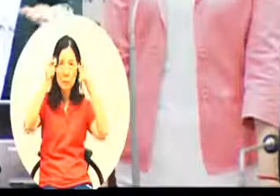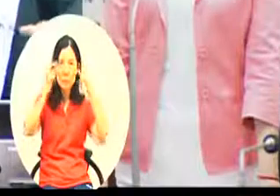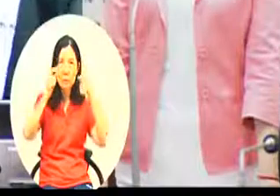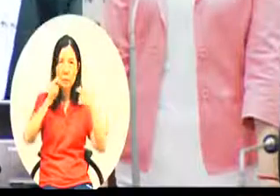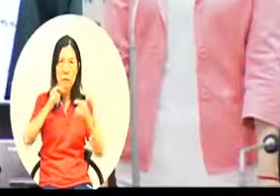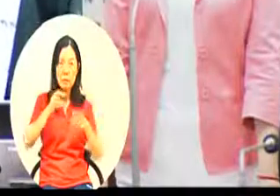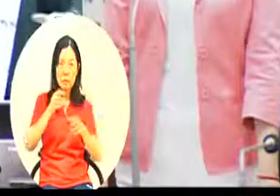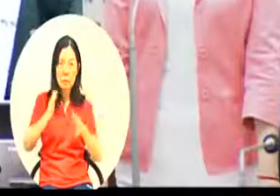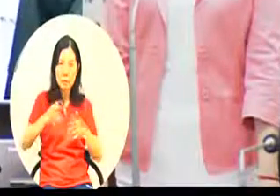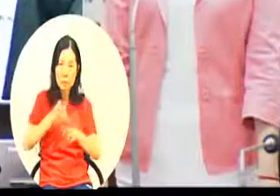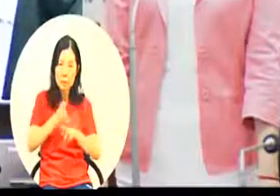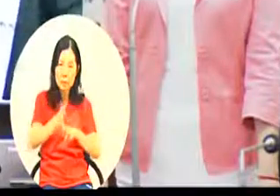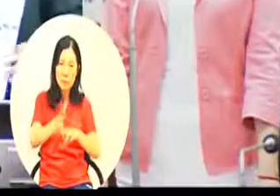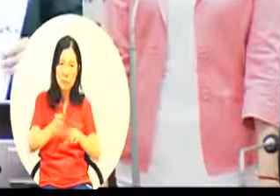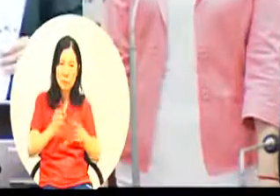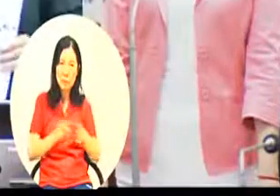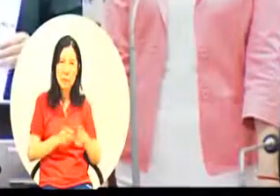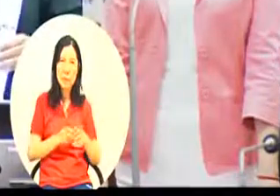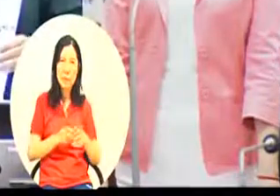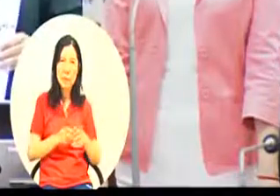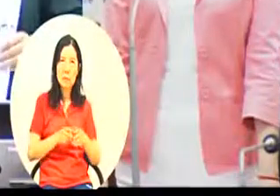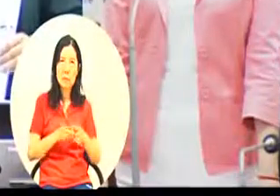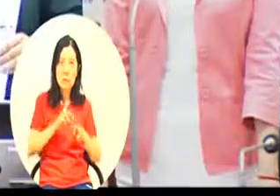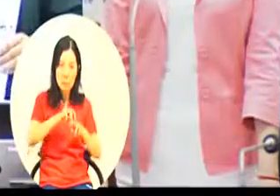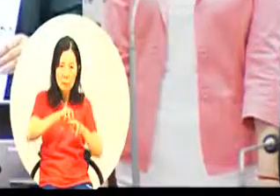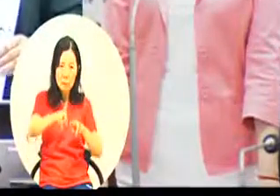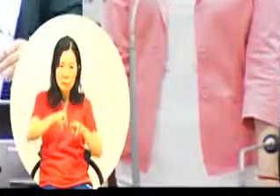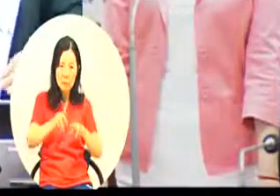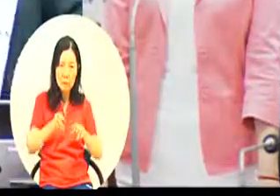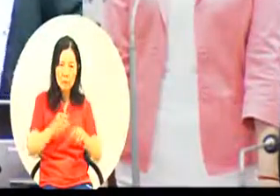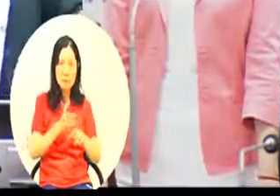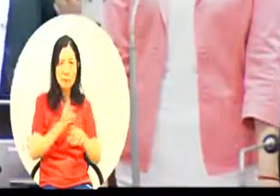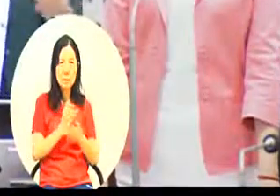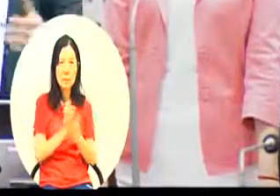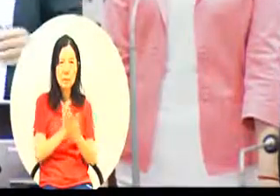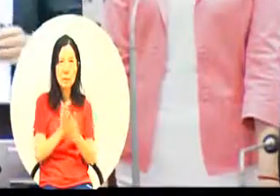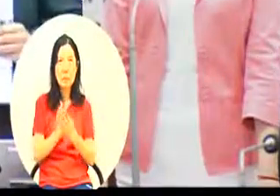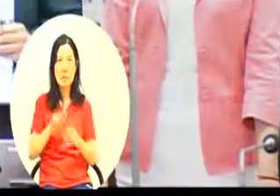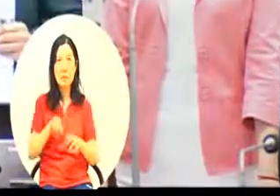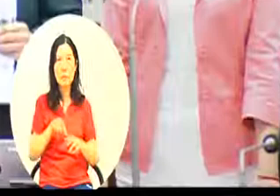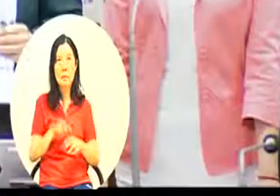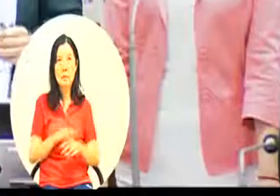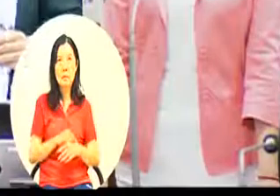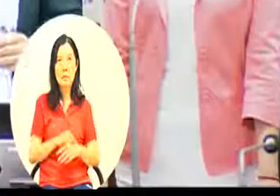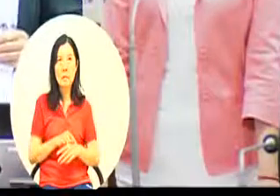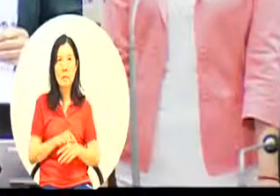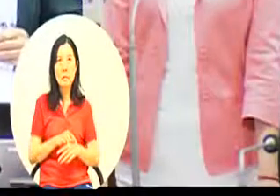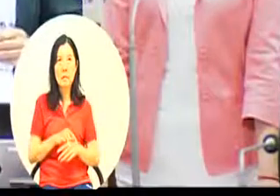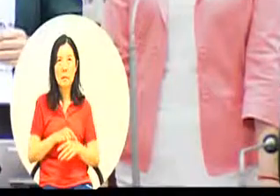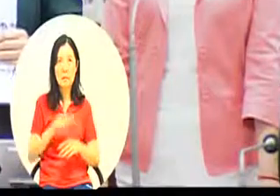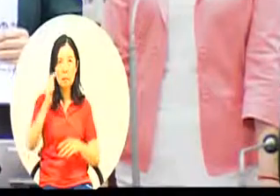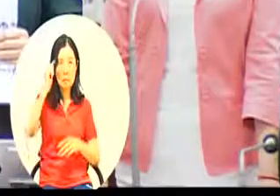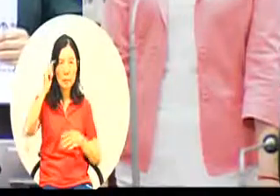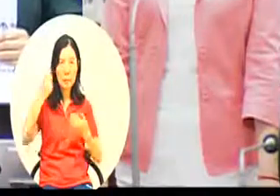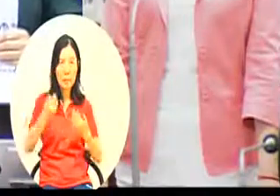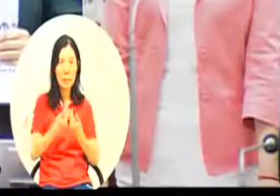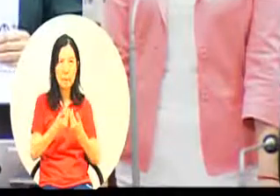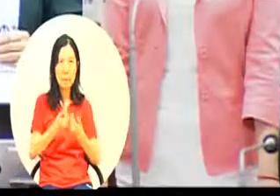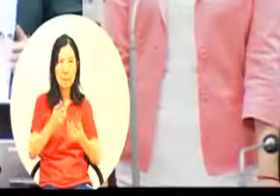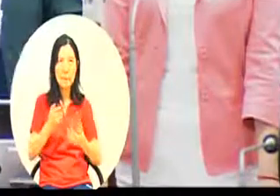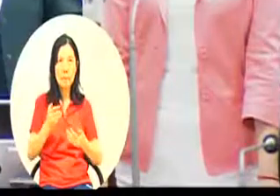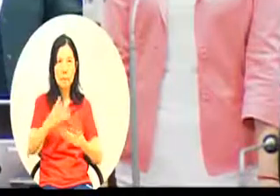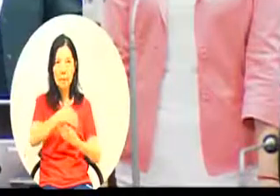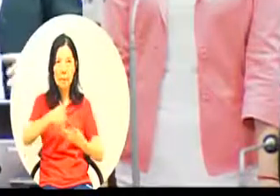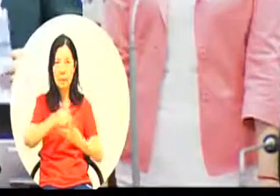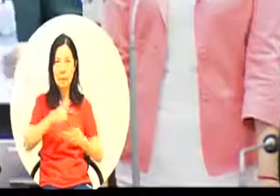轨、铁路、轨道的运输，全部这种大力的对我们的一个评级，